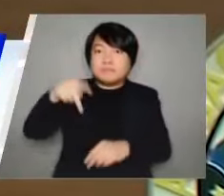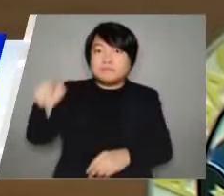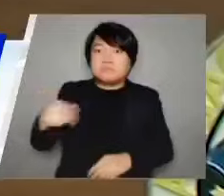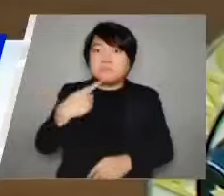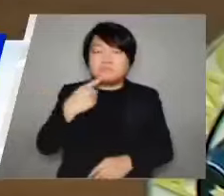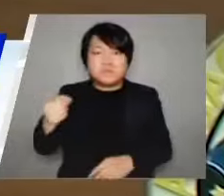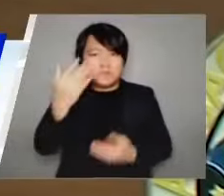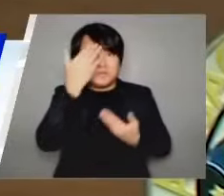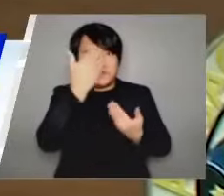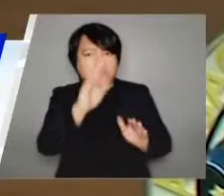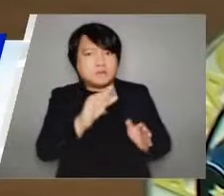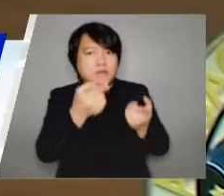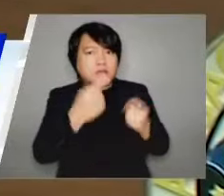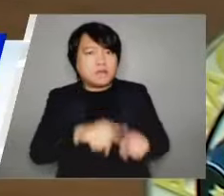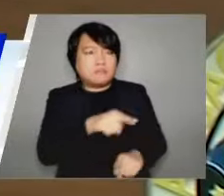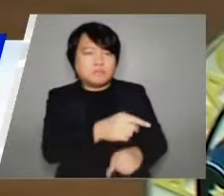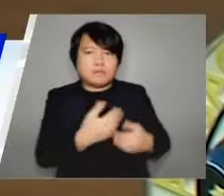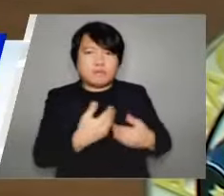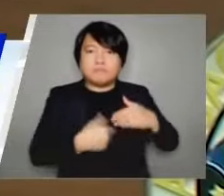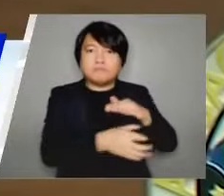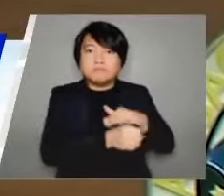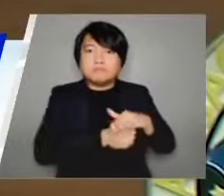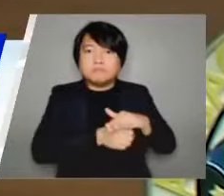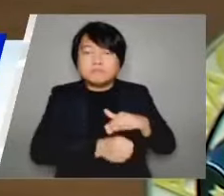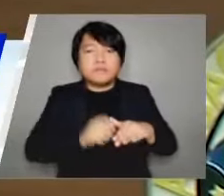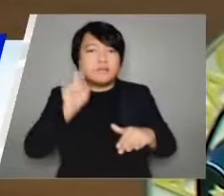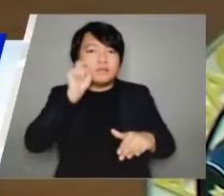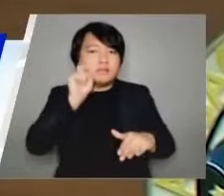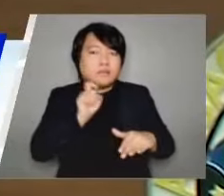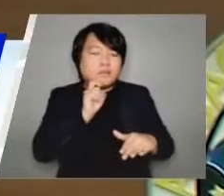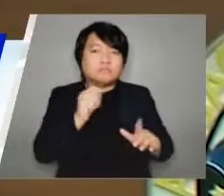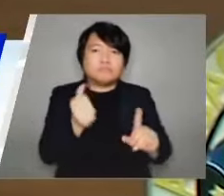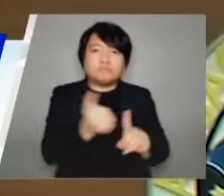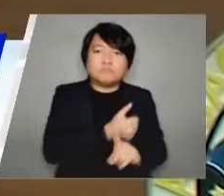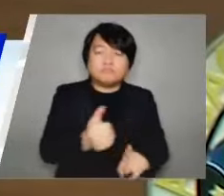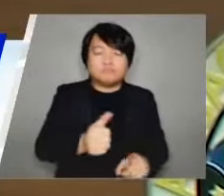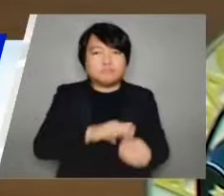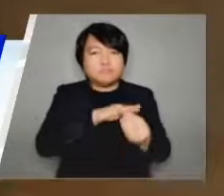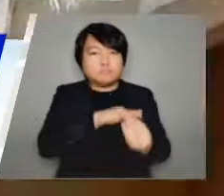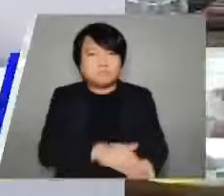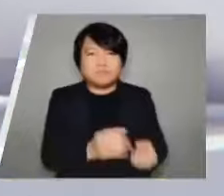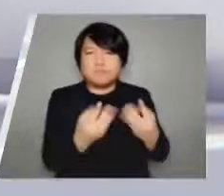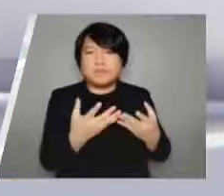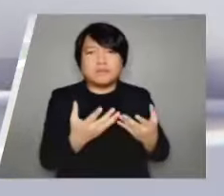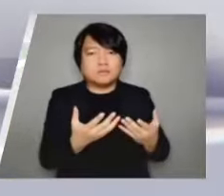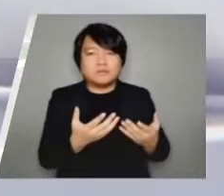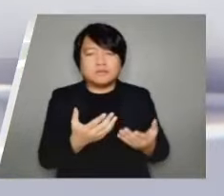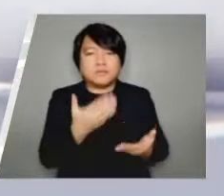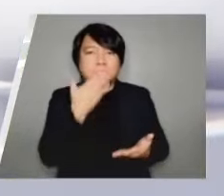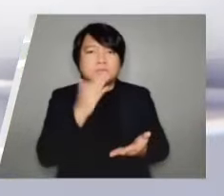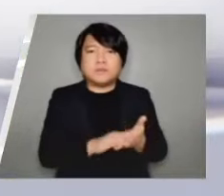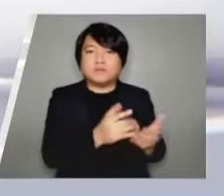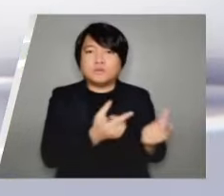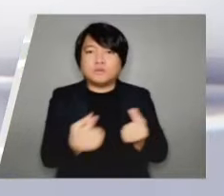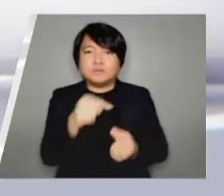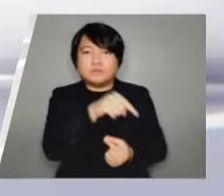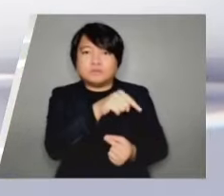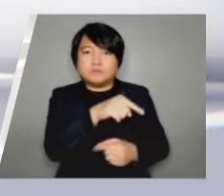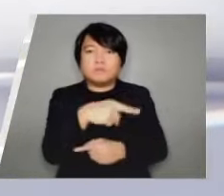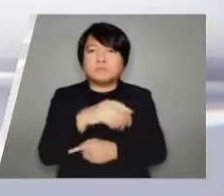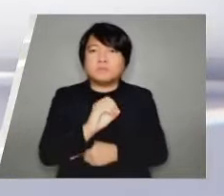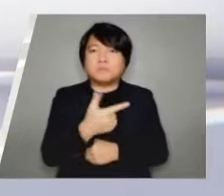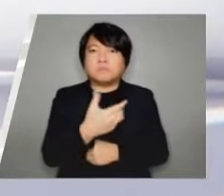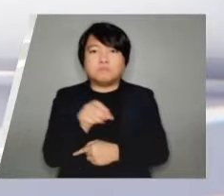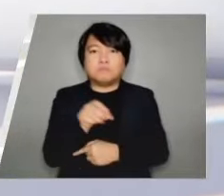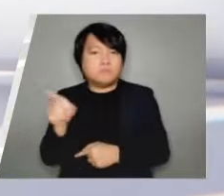nangyayaring human trafficking, sex trafficking, torture at iba pang illegal na operasyon sa Pogo Hub. Ang Chinese Embassy umapila na sa